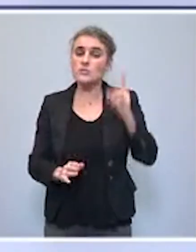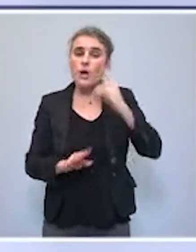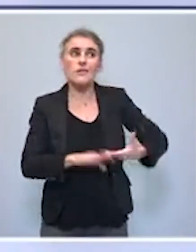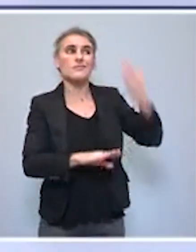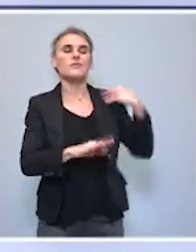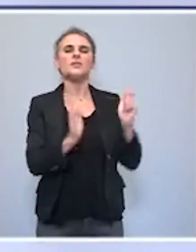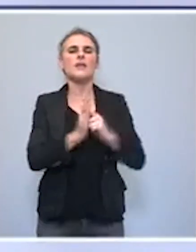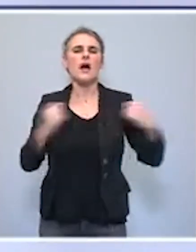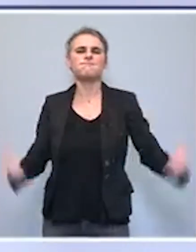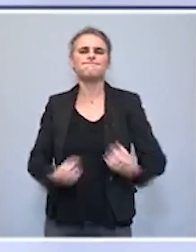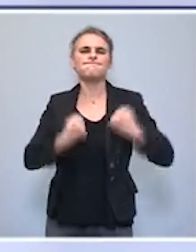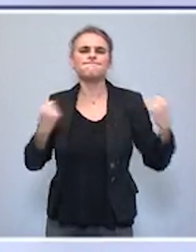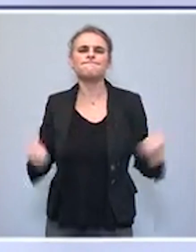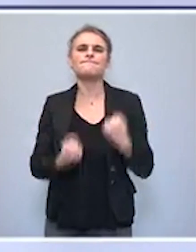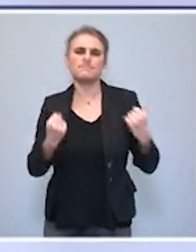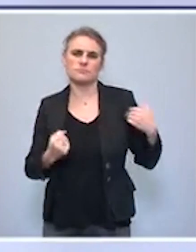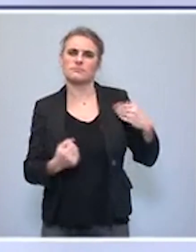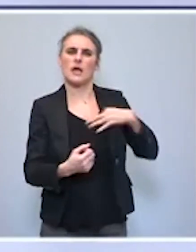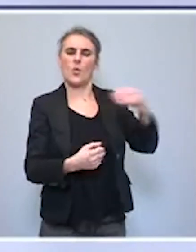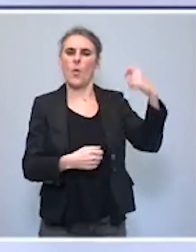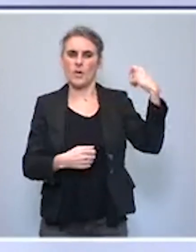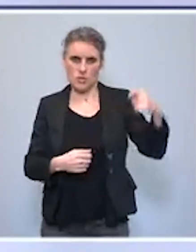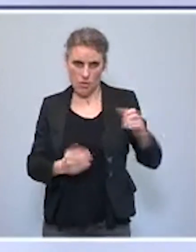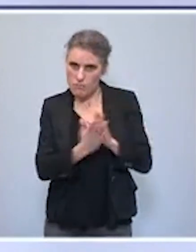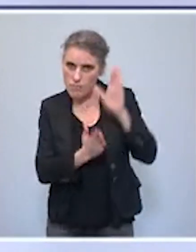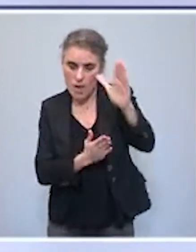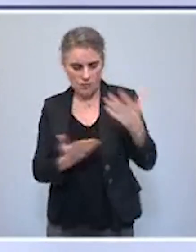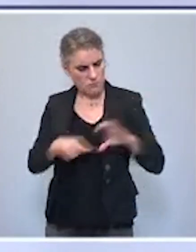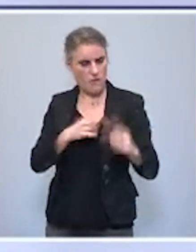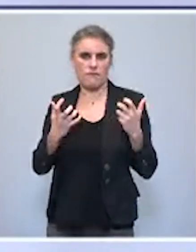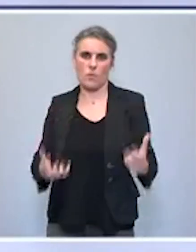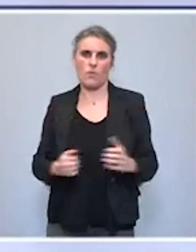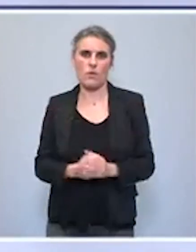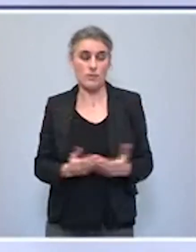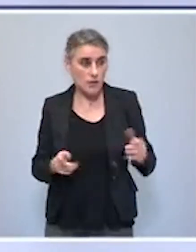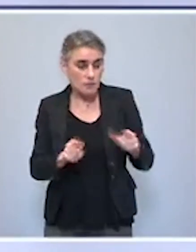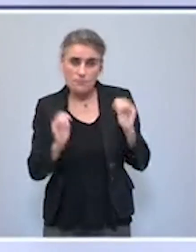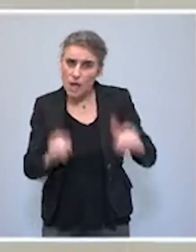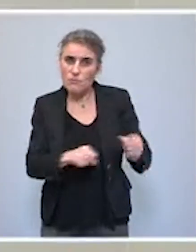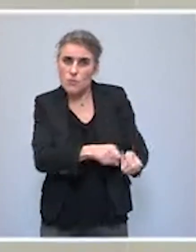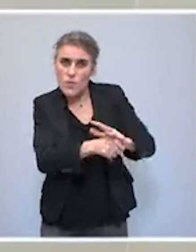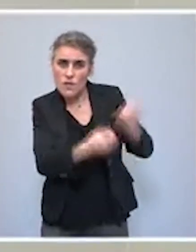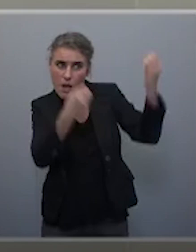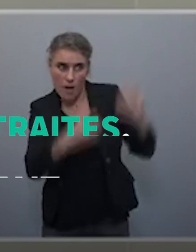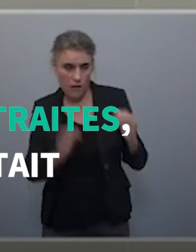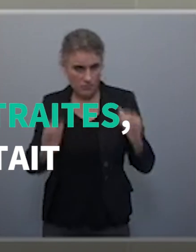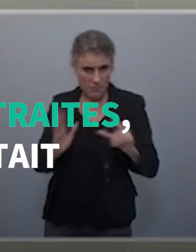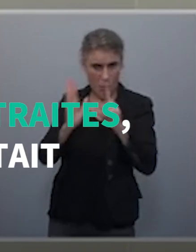parce que ce sont des réformes qui sont nécessaires et parce qu'encore une fois, la crise sanitaire n'a pas balayé leur nécessité, bien au